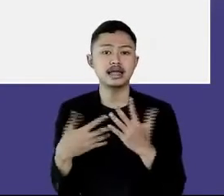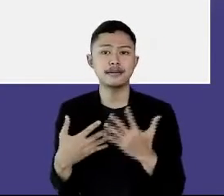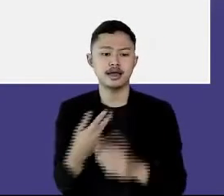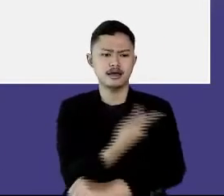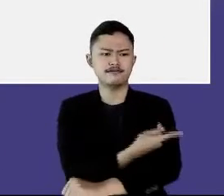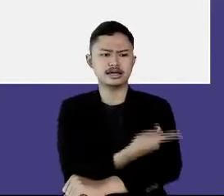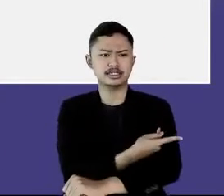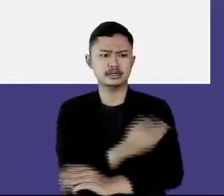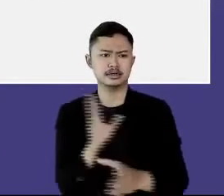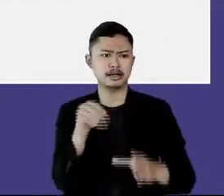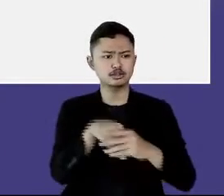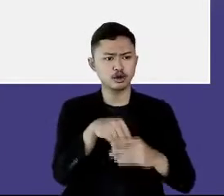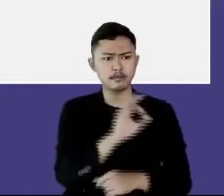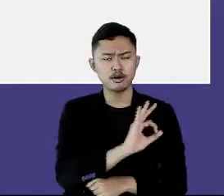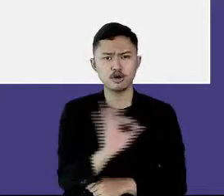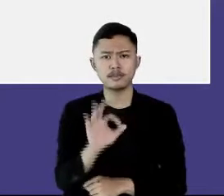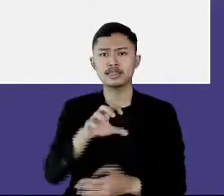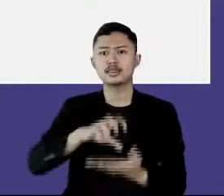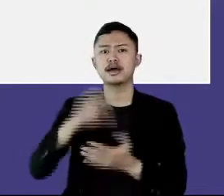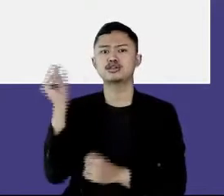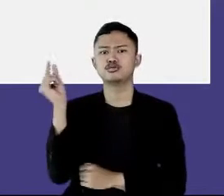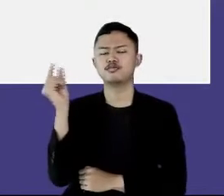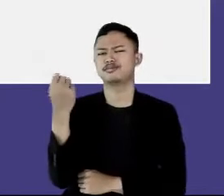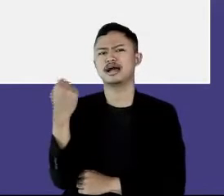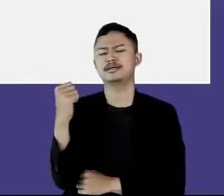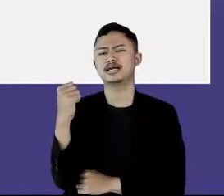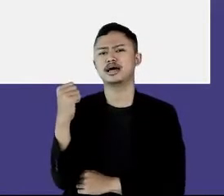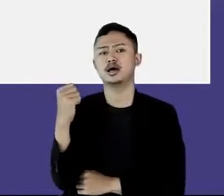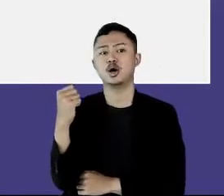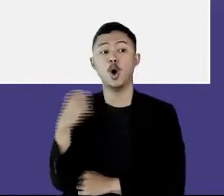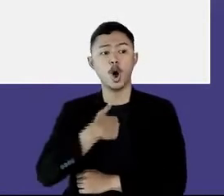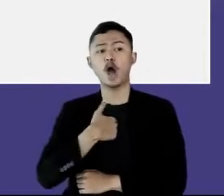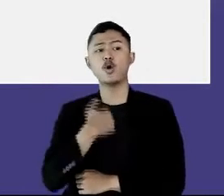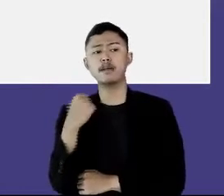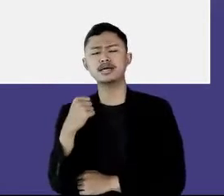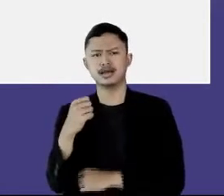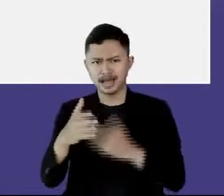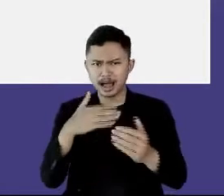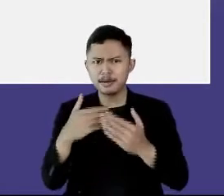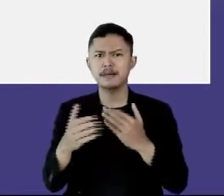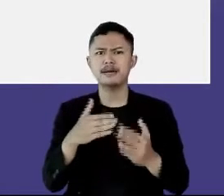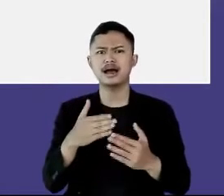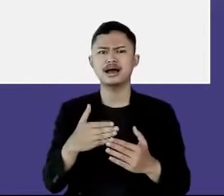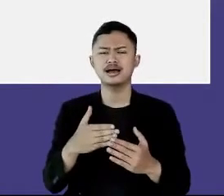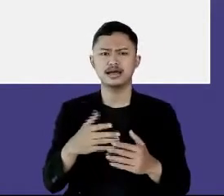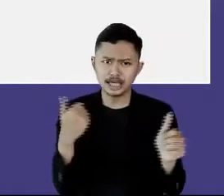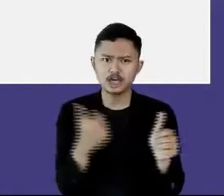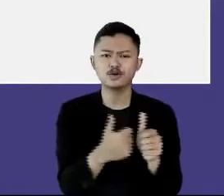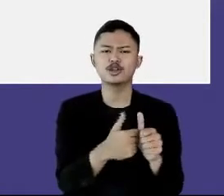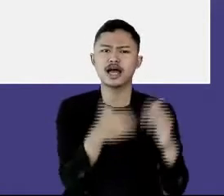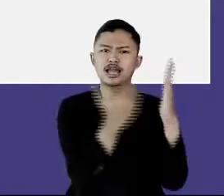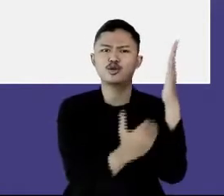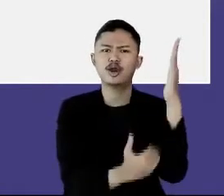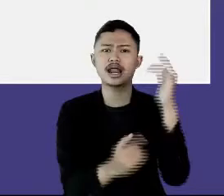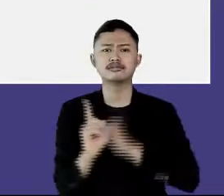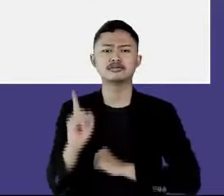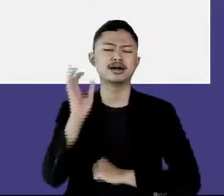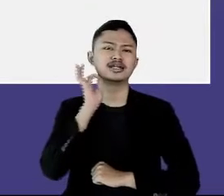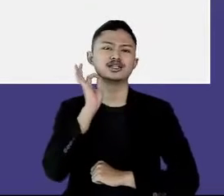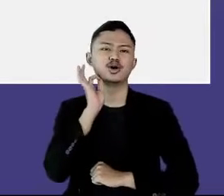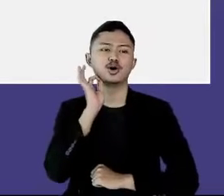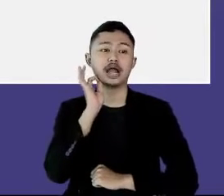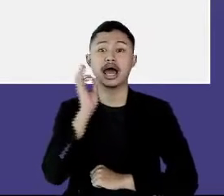nggak bisa masuk ke tempat umum, ke mall, ya kita ikuti, kita nggak bisa karena kita berisiko. Ya, gimana supaya bisa? Ya,